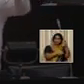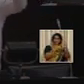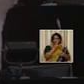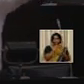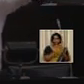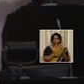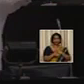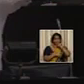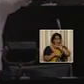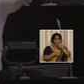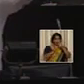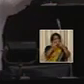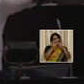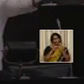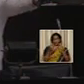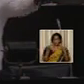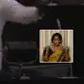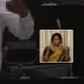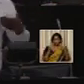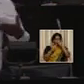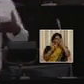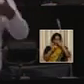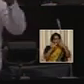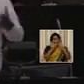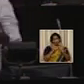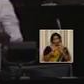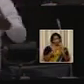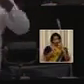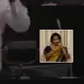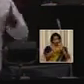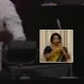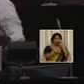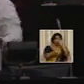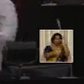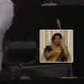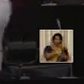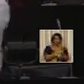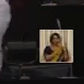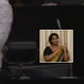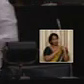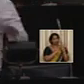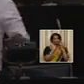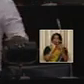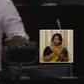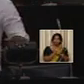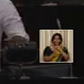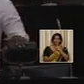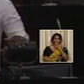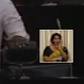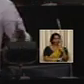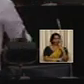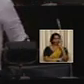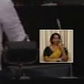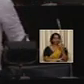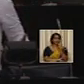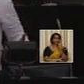අපි කොහොමද මේ හොරුන්ට උත්තර දෙන්න බෑ. හොර කොටේ ඉන්නේ. ඒ ඉන්ටර්නෙට් කාර්ය නැගලා මේ හොරුන් අල්ලනවා මේකට වග කියනවා මේක එලි දක්වනවා හරි කියන්න පුළුවන් කොන්දක් තියෙන කෙනෙක්